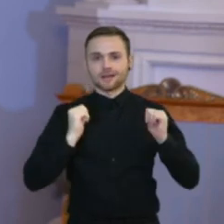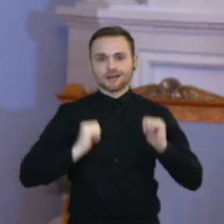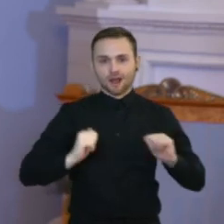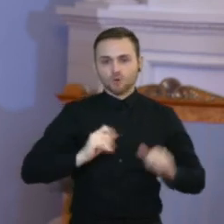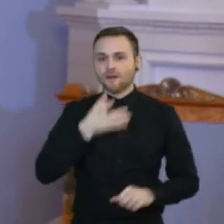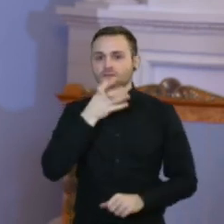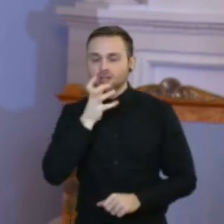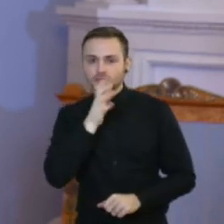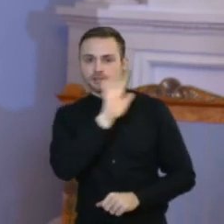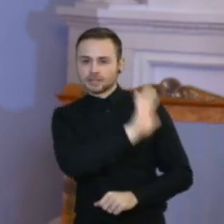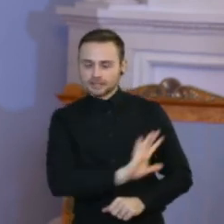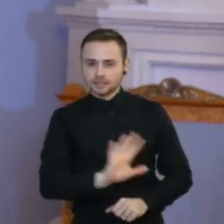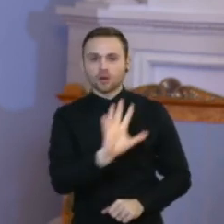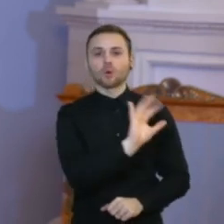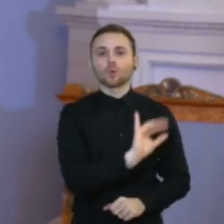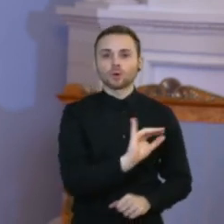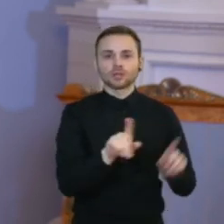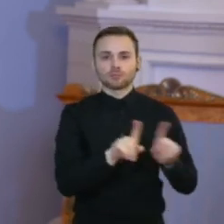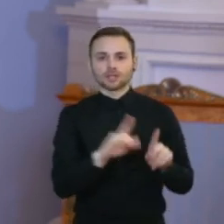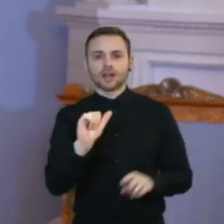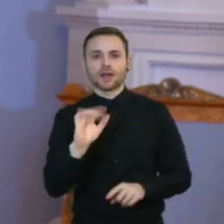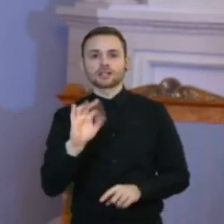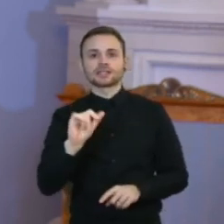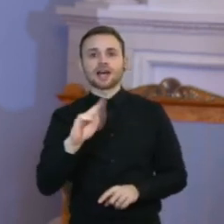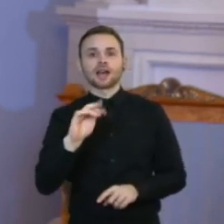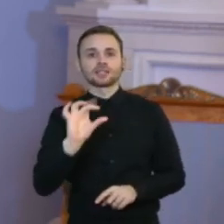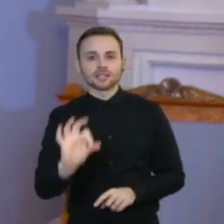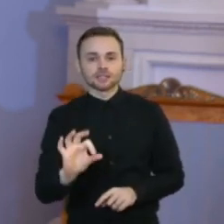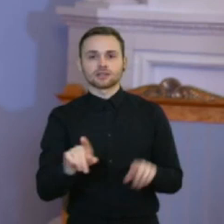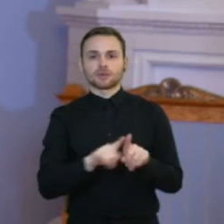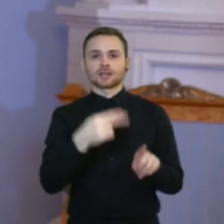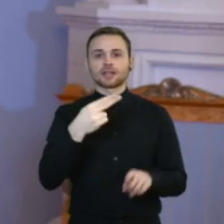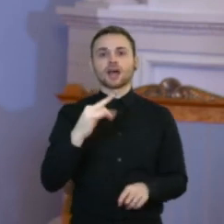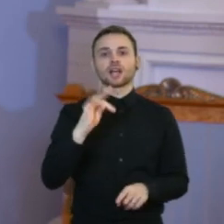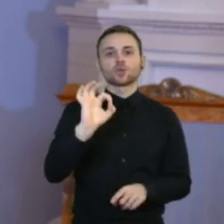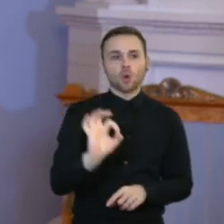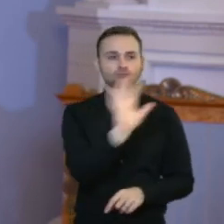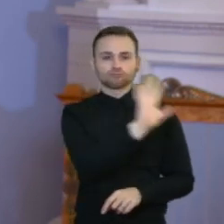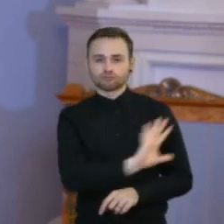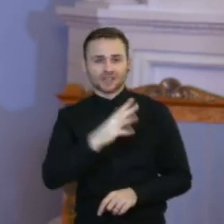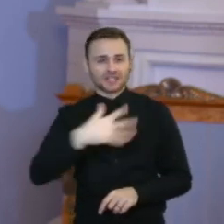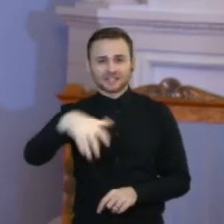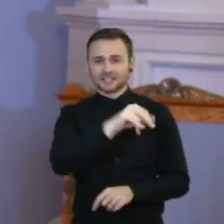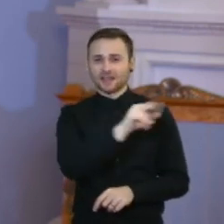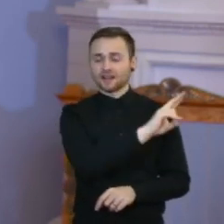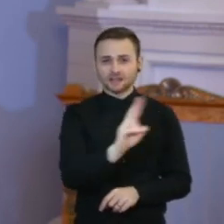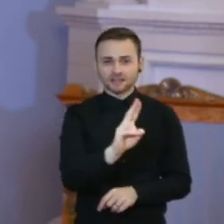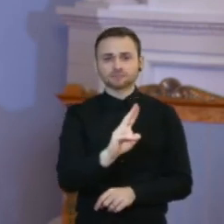regione, bet, žinoma, už Atlanto ir šiapus Atlanto, turėtų,